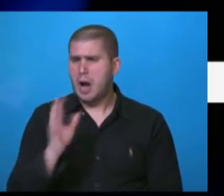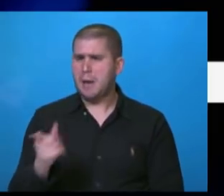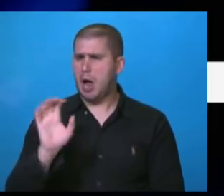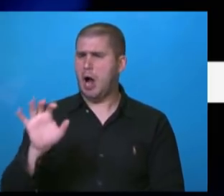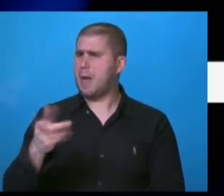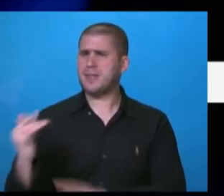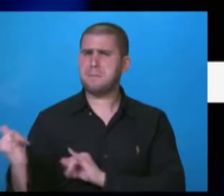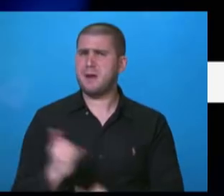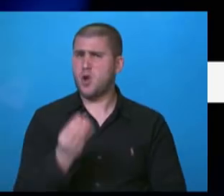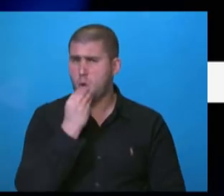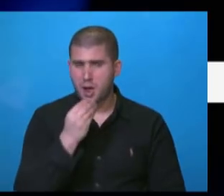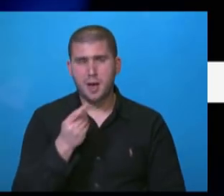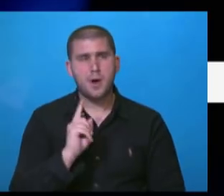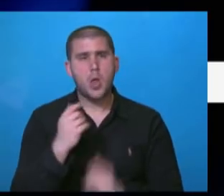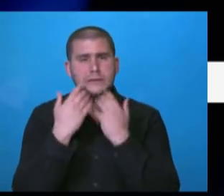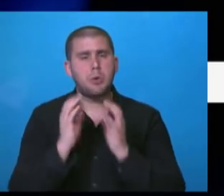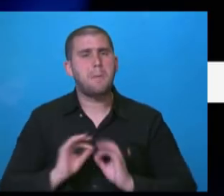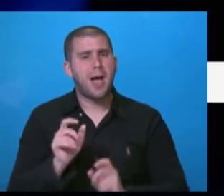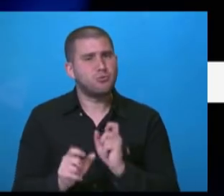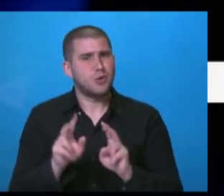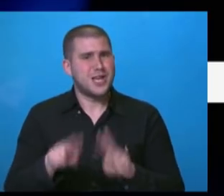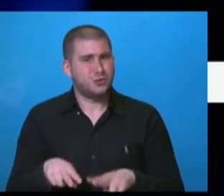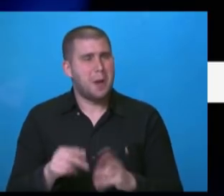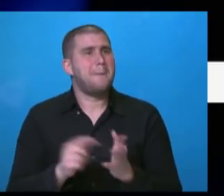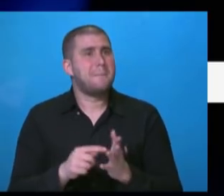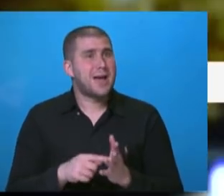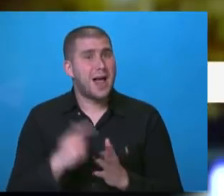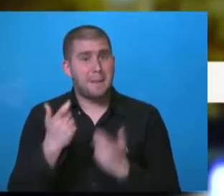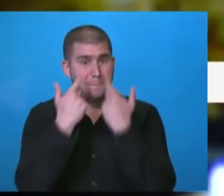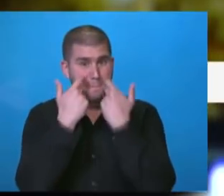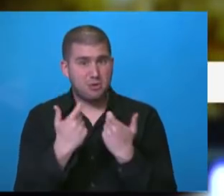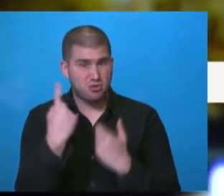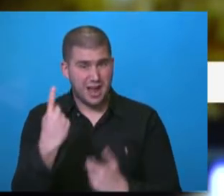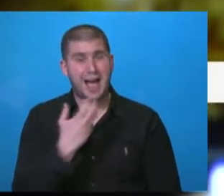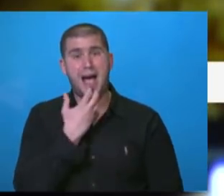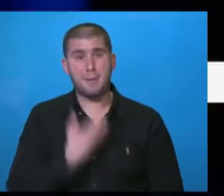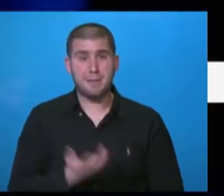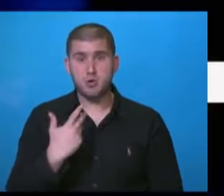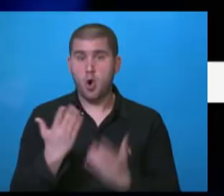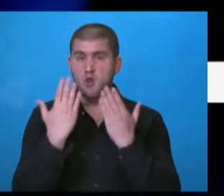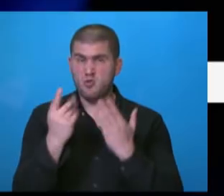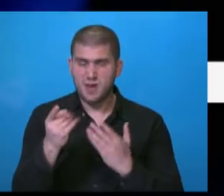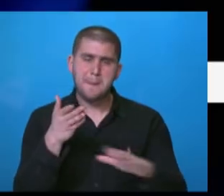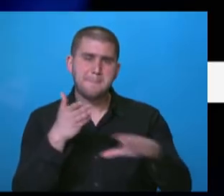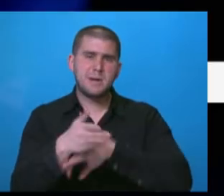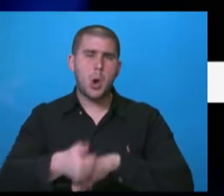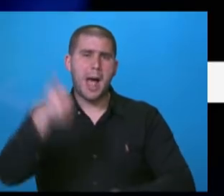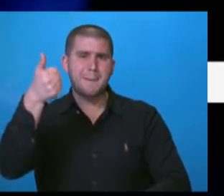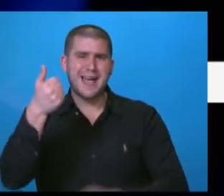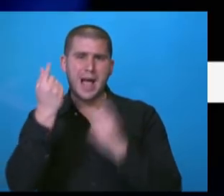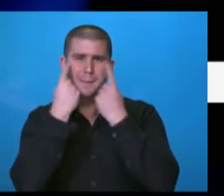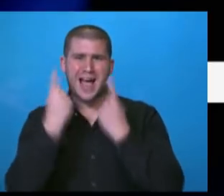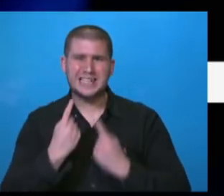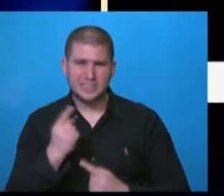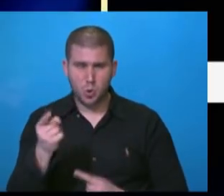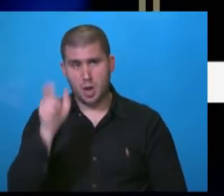אומרת הם ידעו. אבל הם לא סיפרו לבחורים שיש כזה דבר, מכיוון שאותו משגיח, אותו רבנים שהיו בישיבה, פנו לבחיר מאוד בחסידות, בן